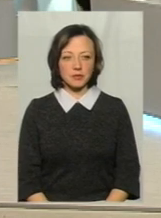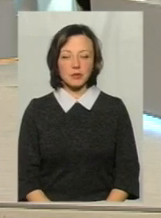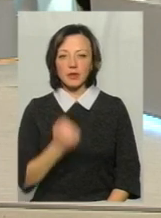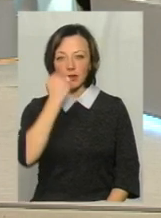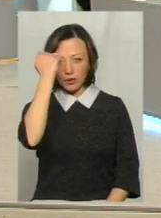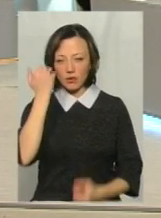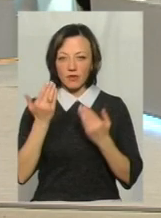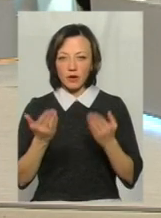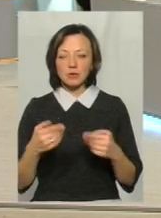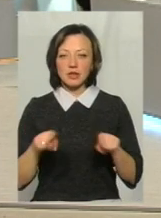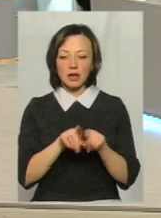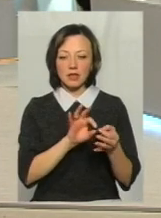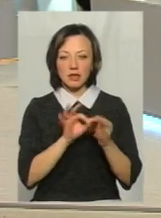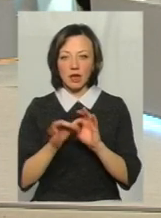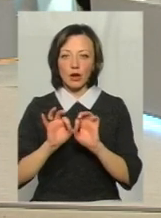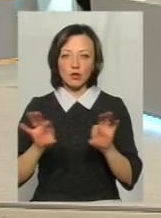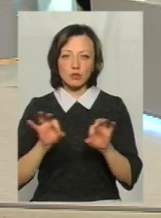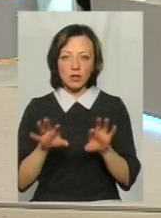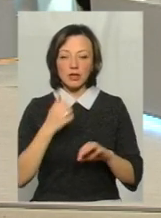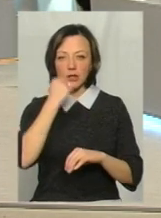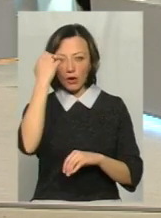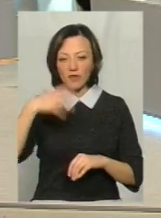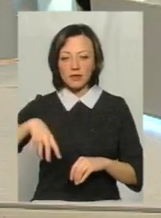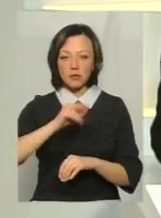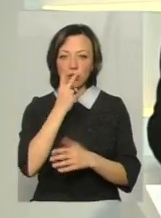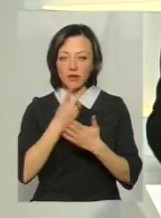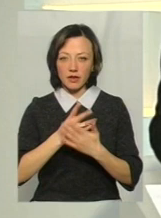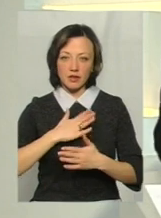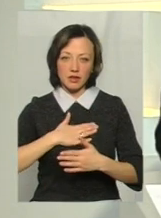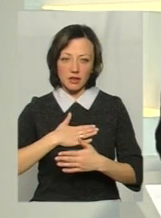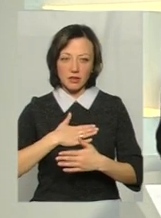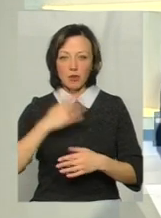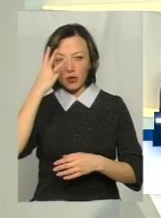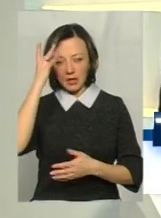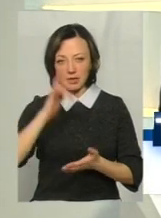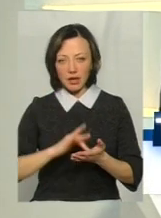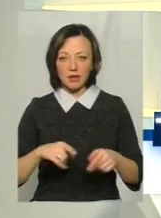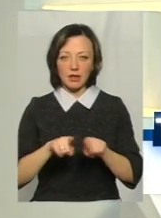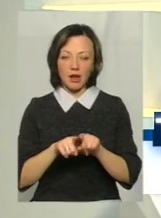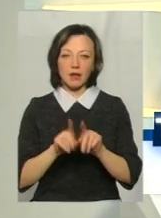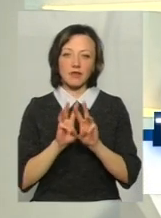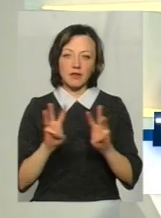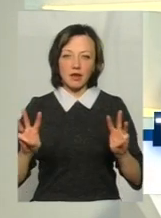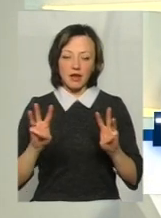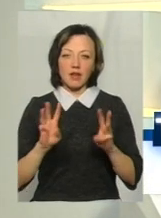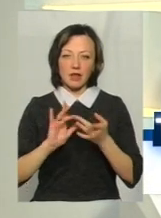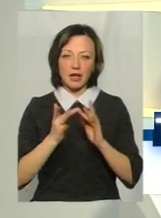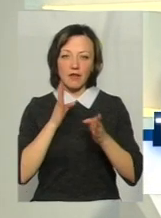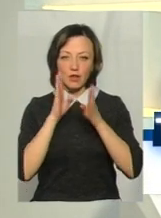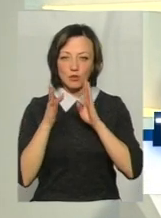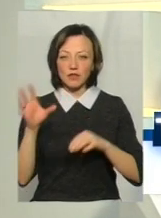дякую вам за те, що так детально все розповіли. Дякую всім, хто дивився нас як на Поділля Центр, так і на нашій сторінці Facebook.